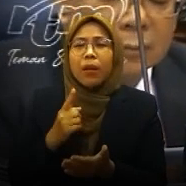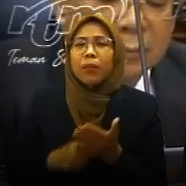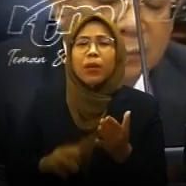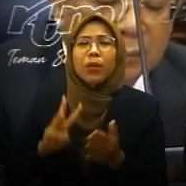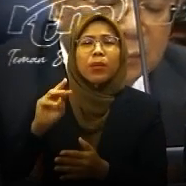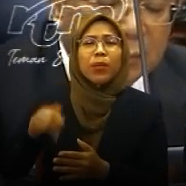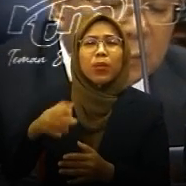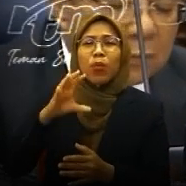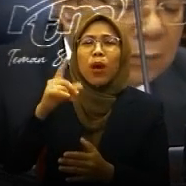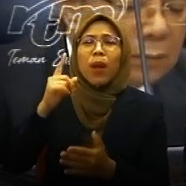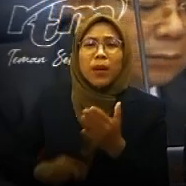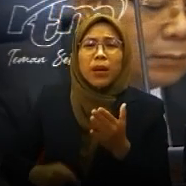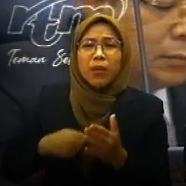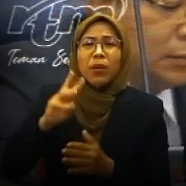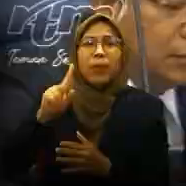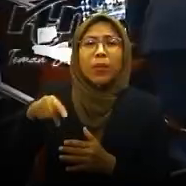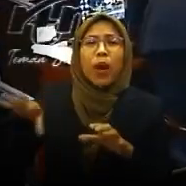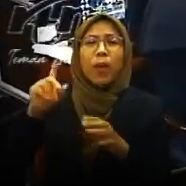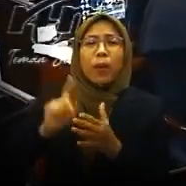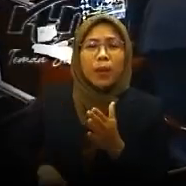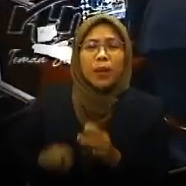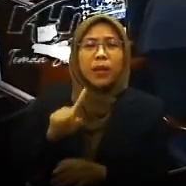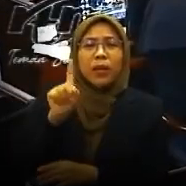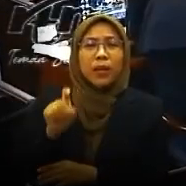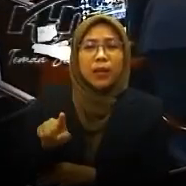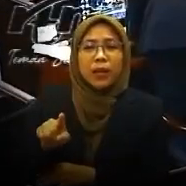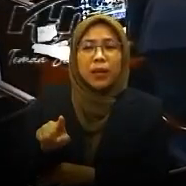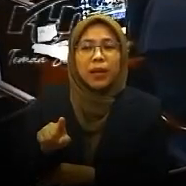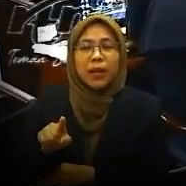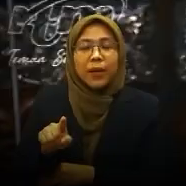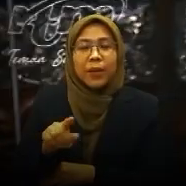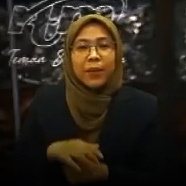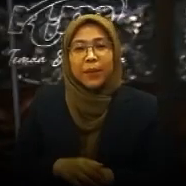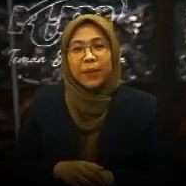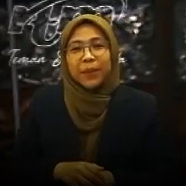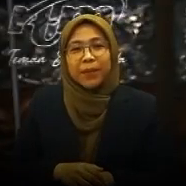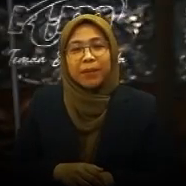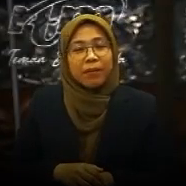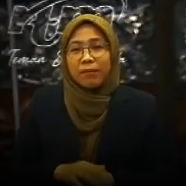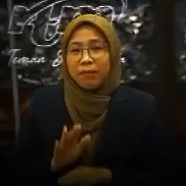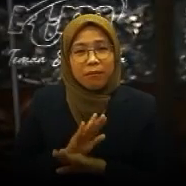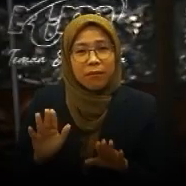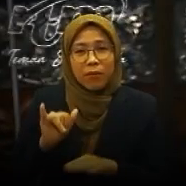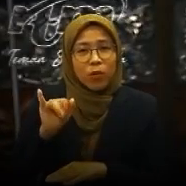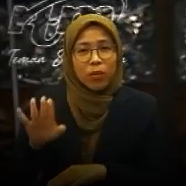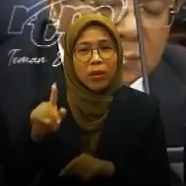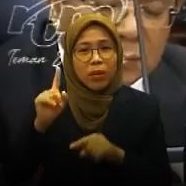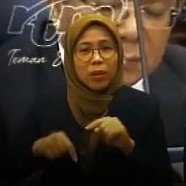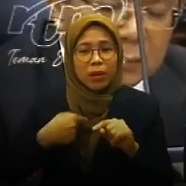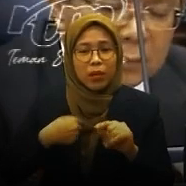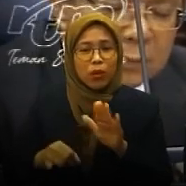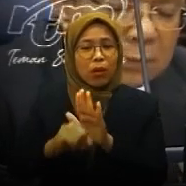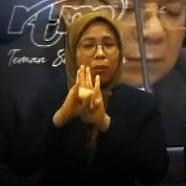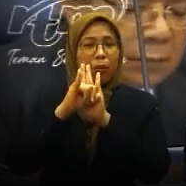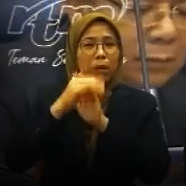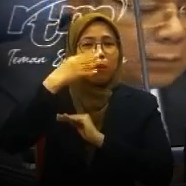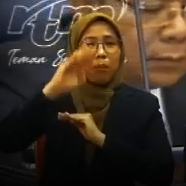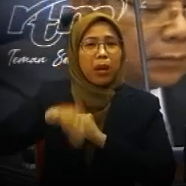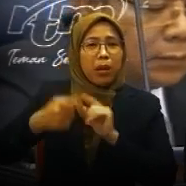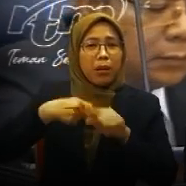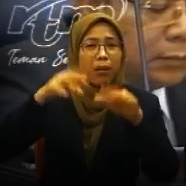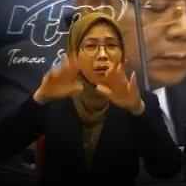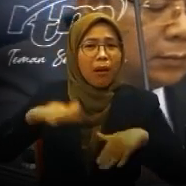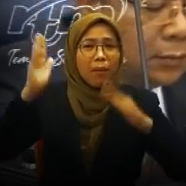persekutuan yang Muhammad kata serenti apa dia kita buat? Ya. Boleh. Saya akan. Ya, Muhammad tak buat yang tu. Saya mendapat imej yang kurang bagus kepada rakyat Malaysia.